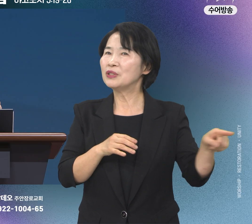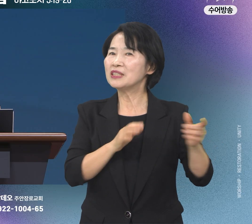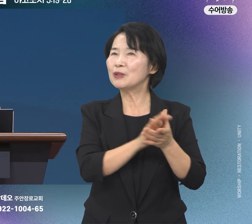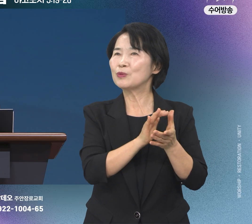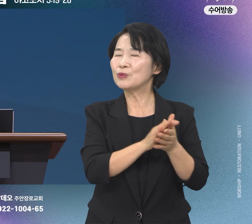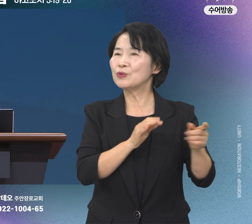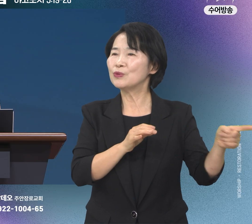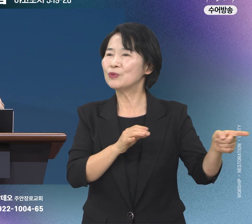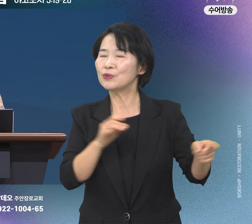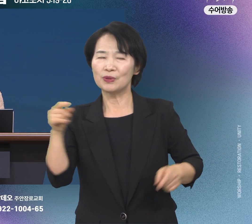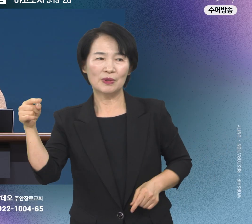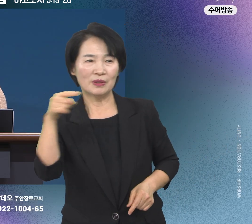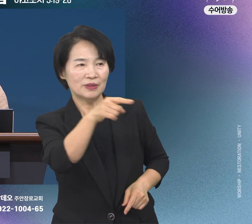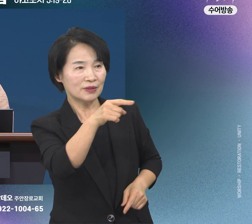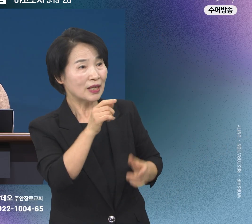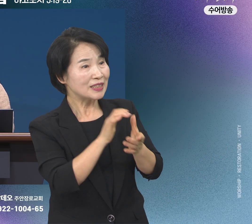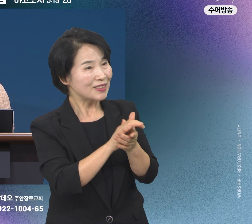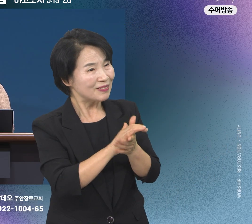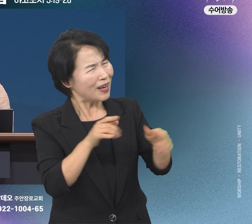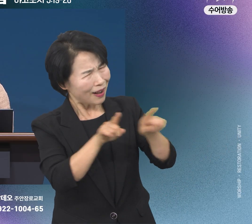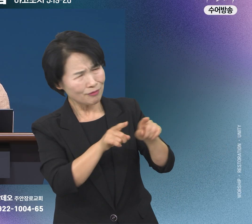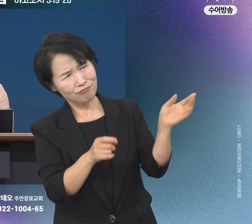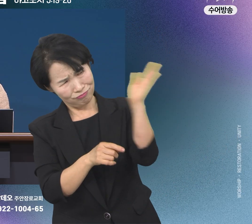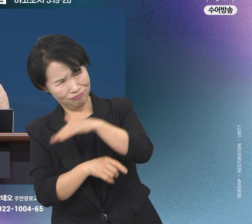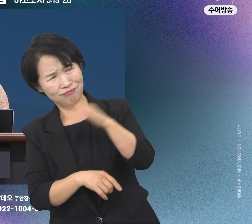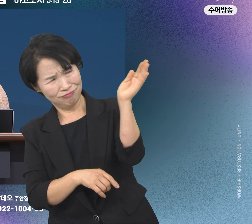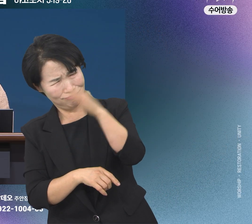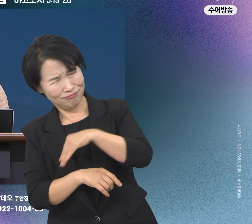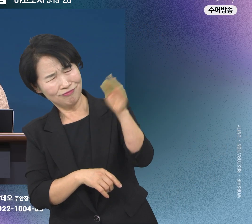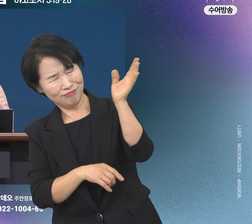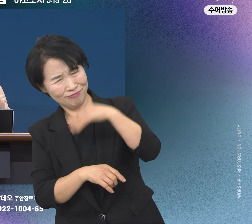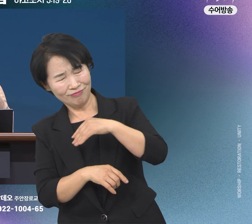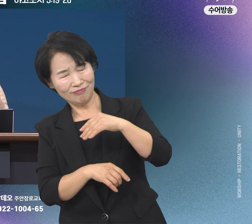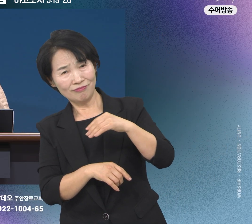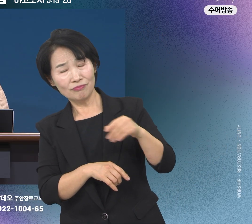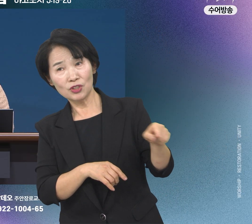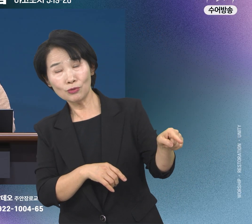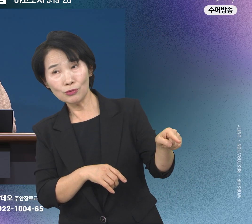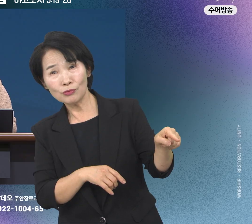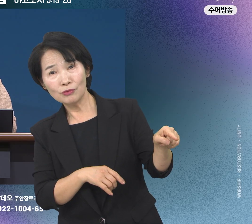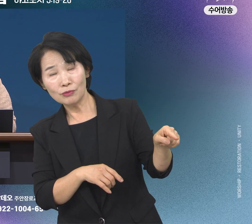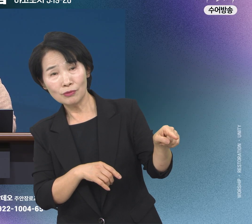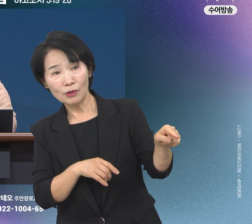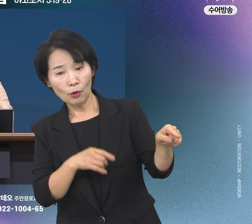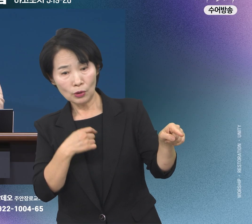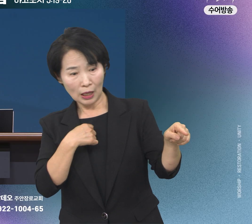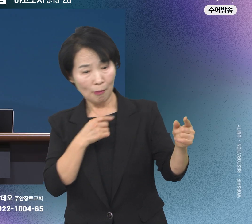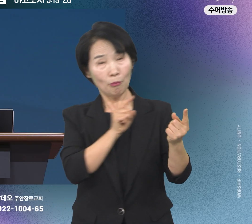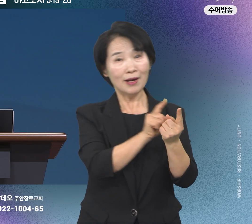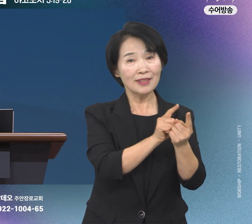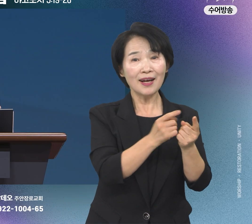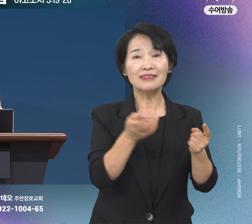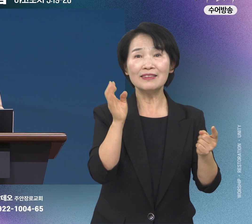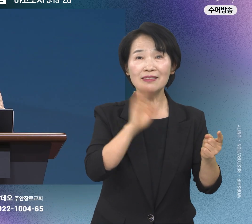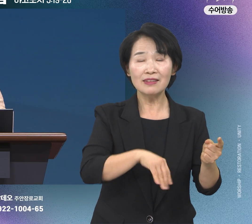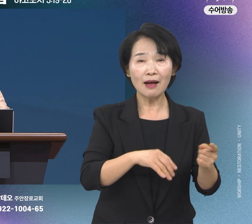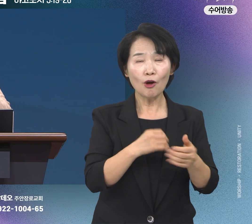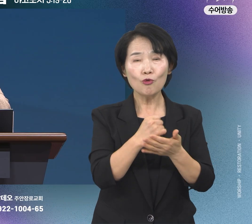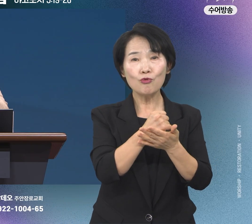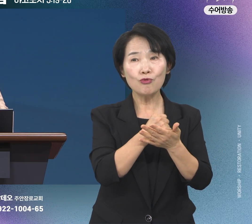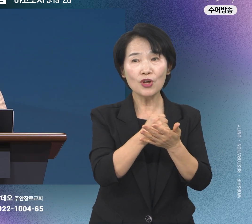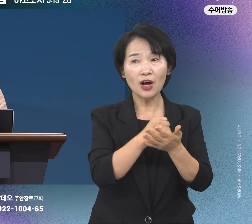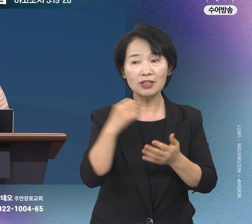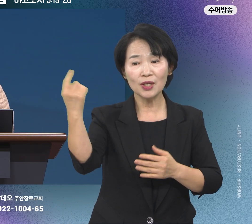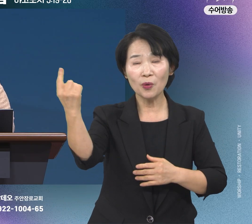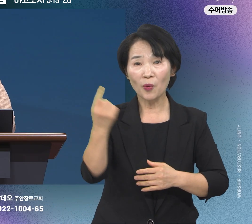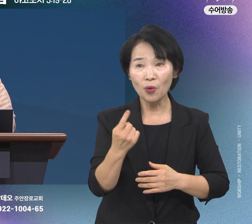친구분도 있는데 친구분도 한번 들으시는 거 어때요? 하면서 그 친구는 그냥 저를 만났을 뿐인데, 우연히 만나는